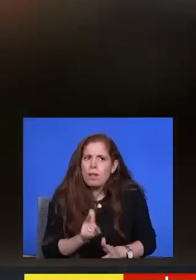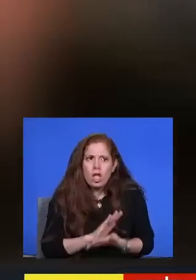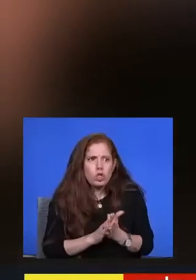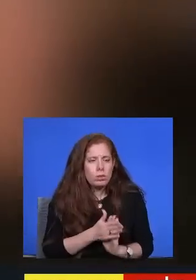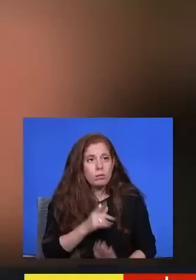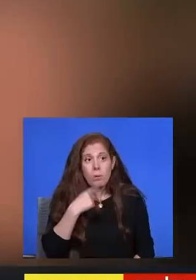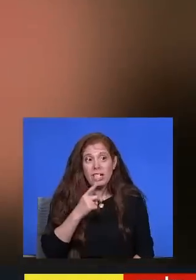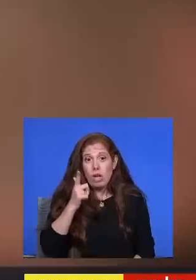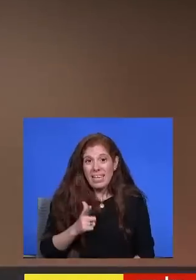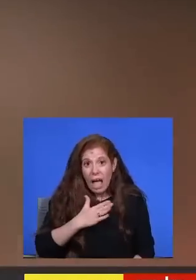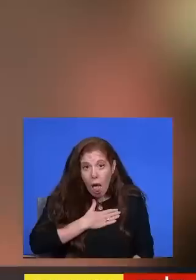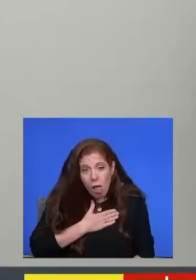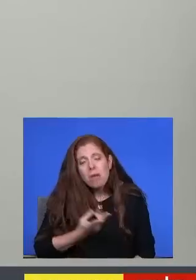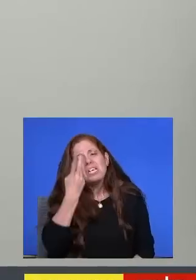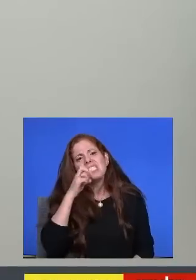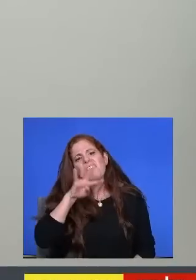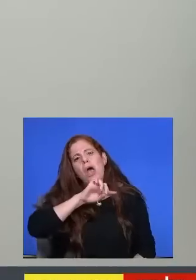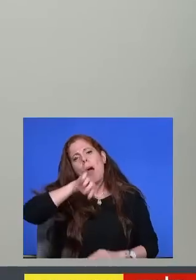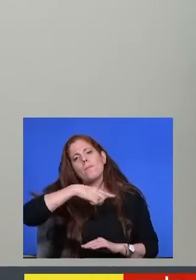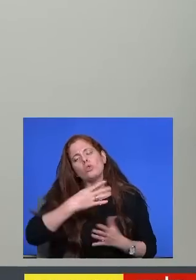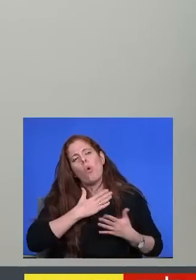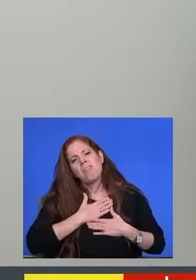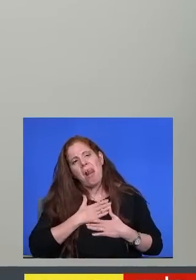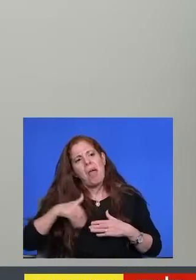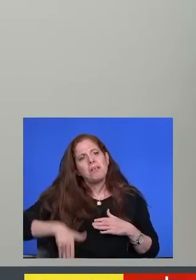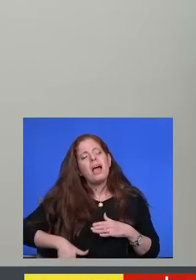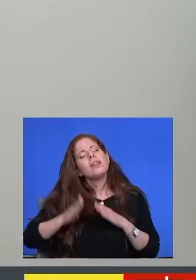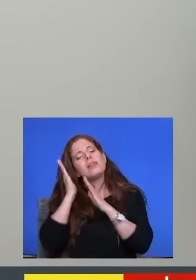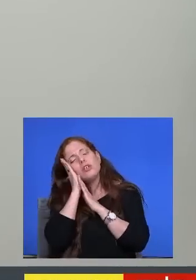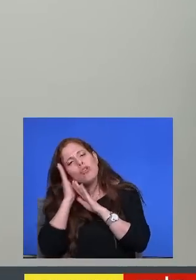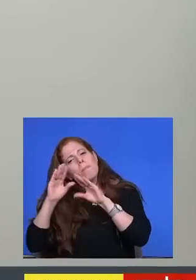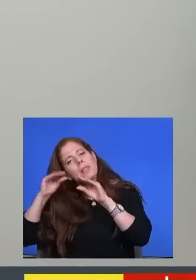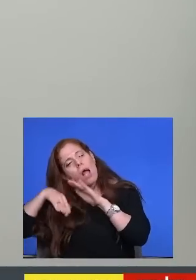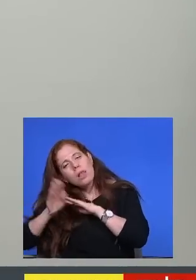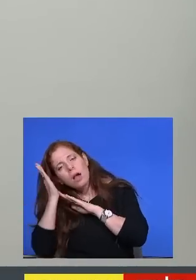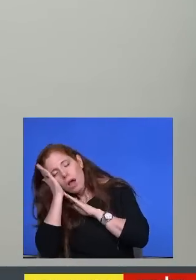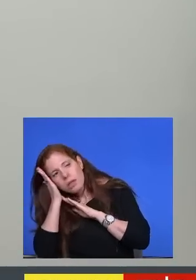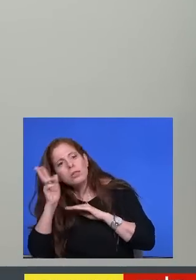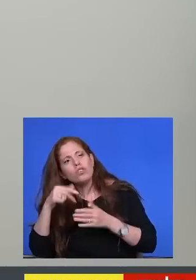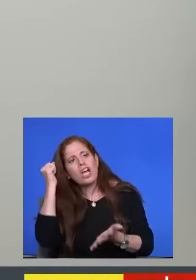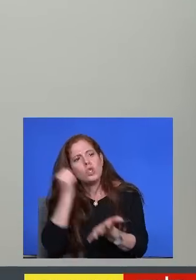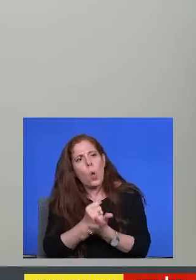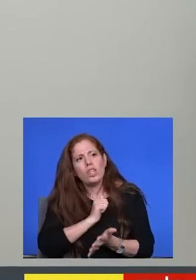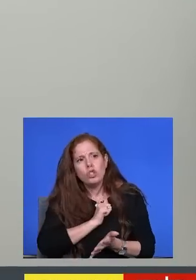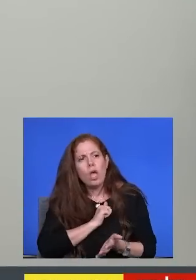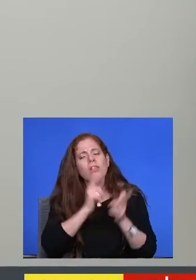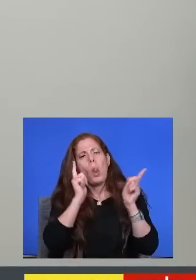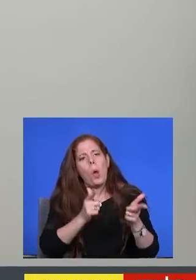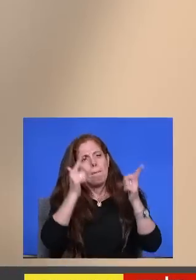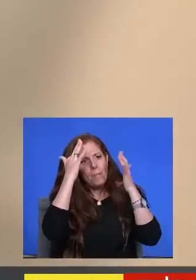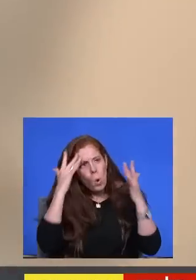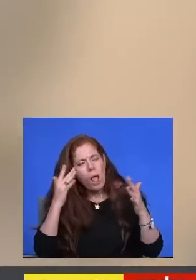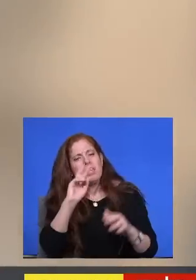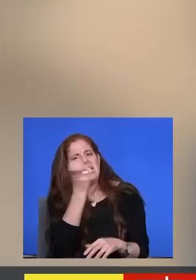שהאקדח עליי נמצא 24 שעות, אני ישן איתו מתחת לכרית, יש לי רישיון אישי, אני הייתי לוחם בגולני, קצין